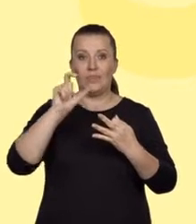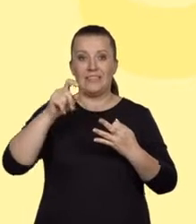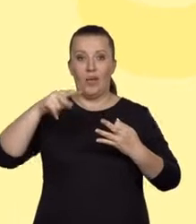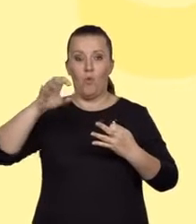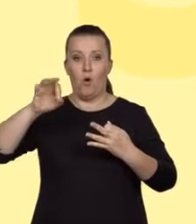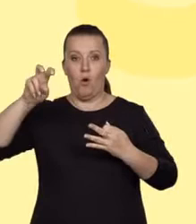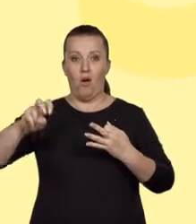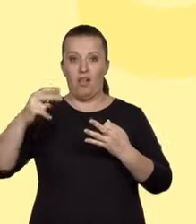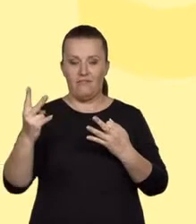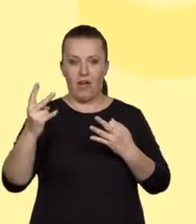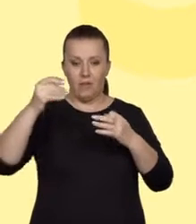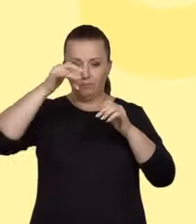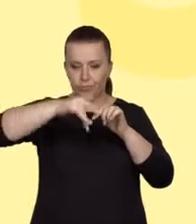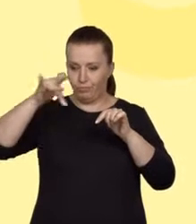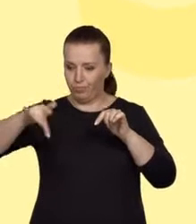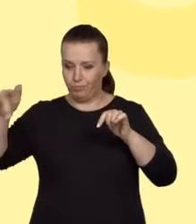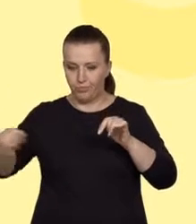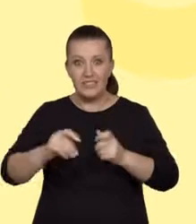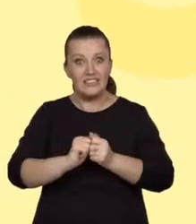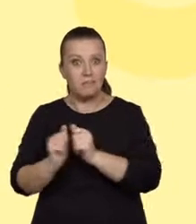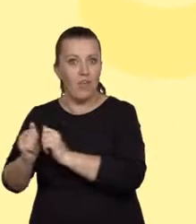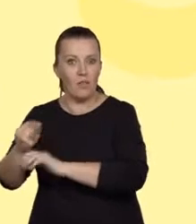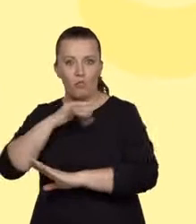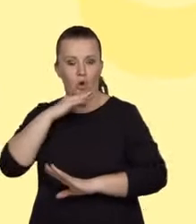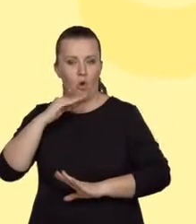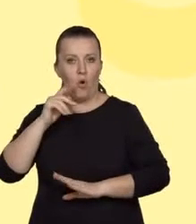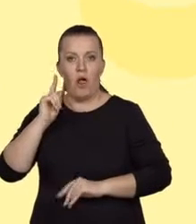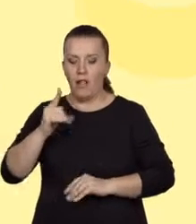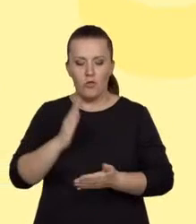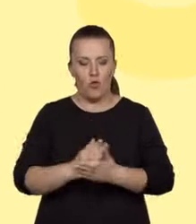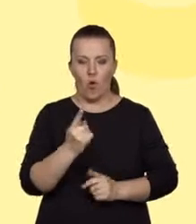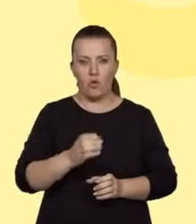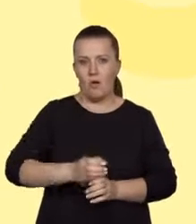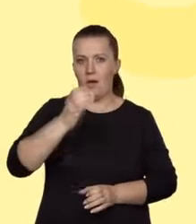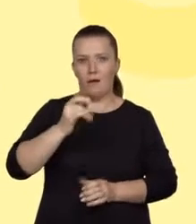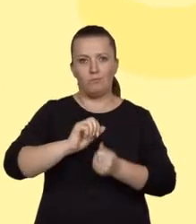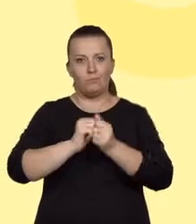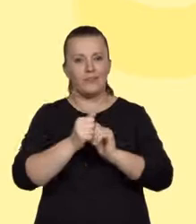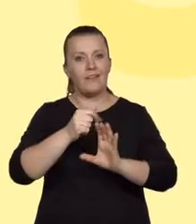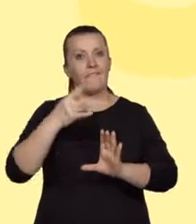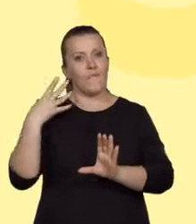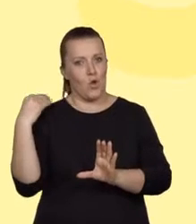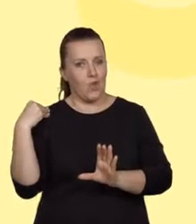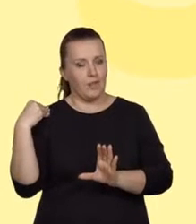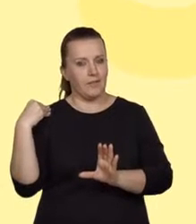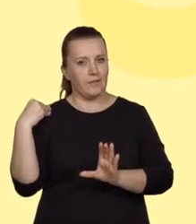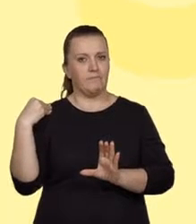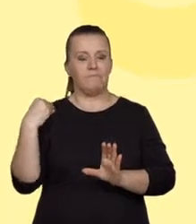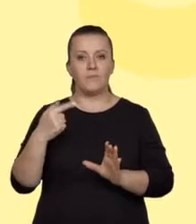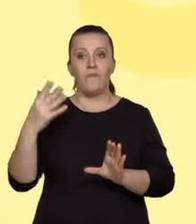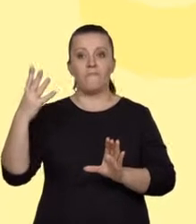się we wszystkich trzech probówkach, ale tylko w jednej próbka przyjęła fioletowe zabarwienie. Fioletowe